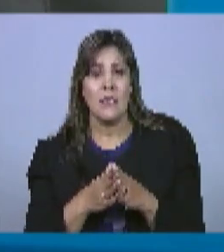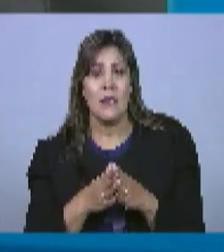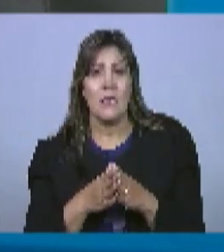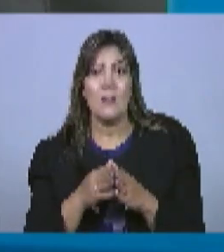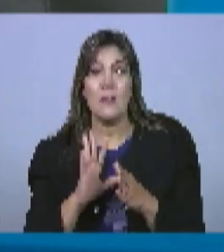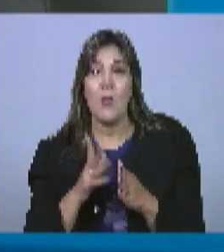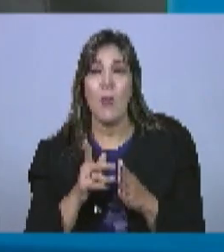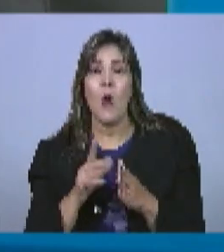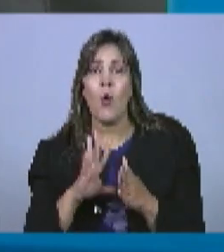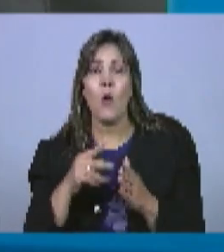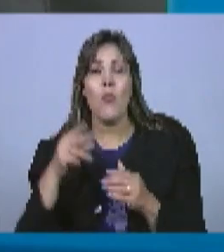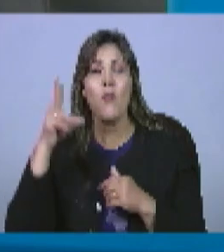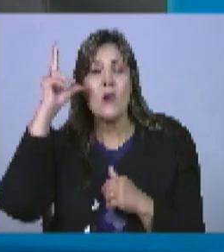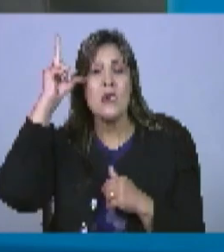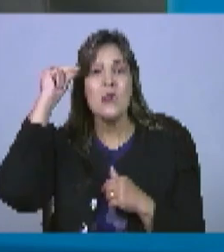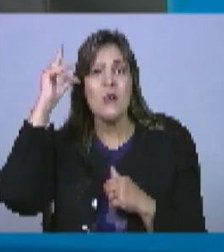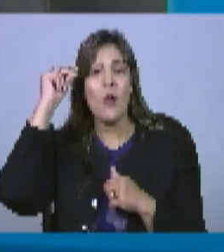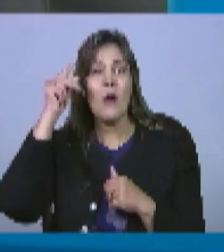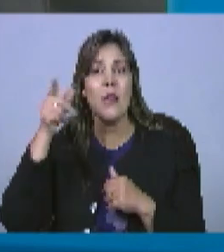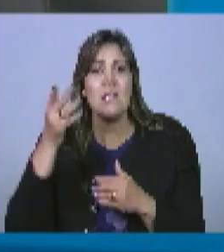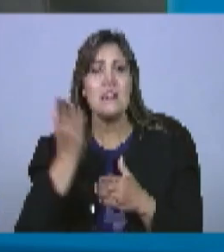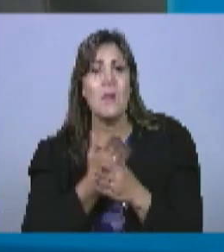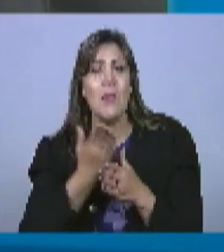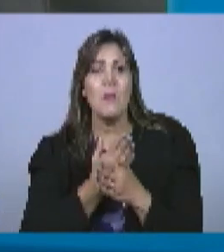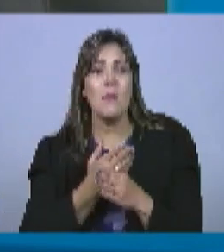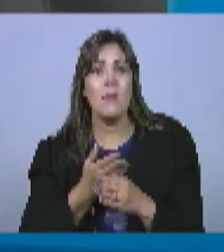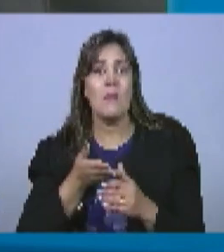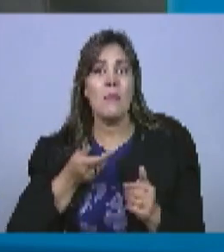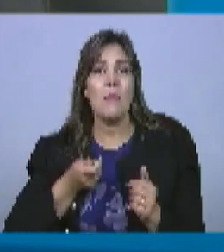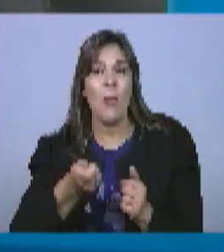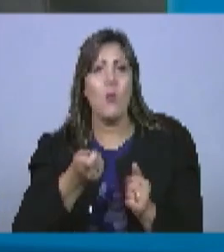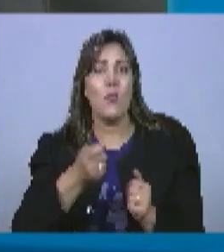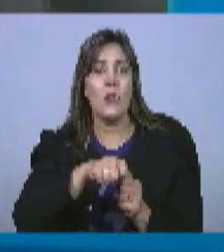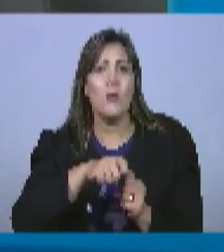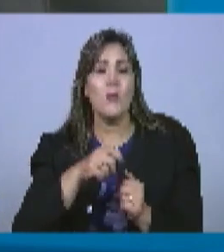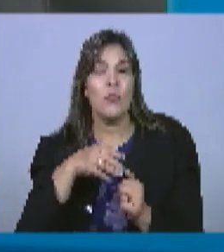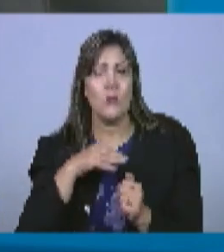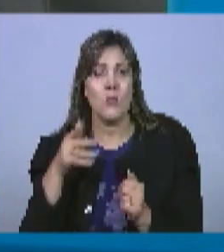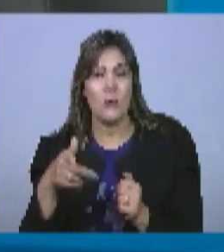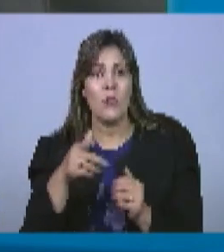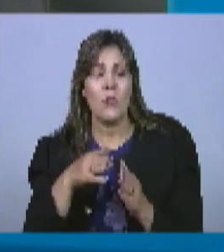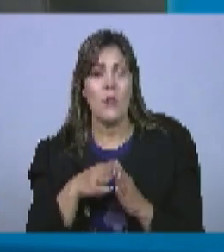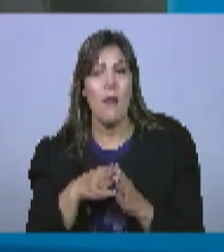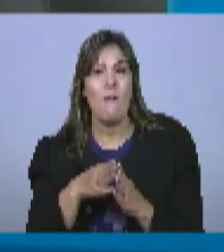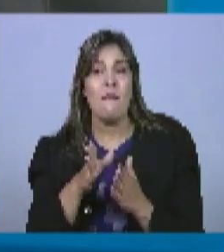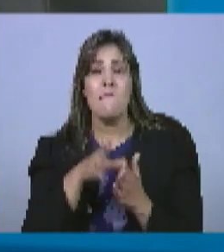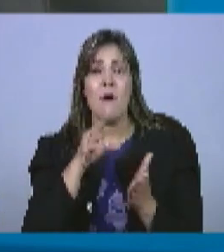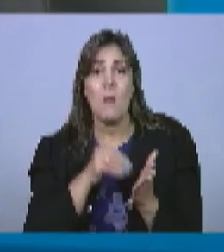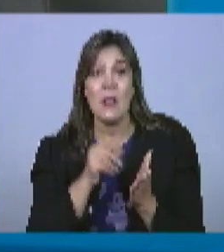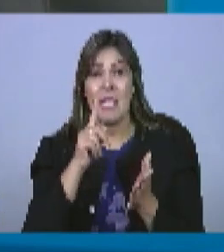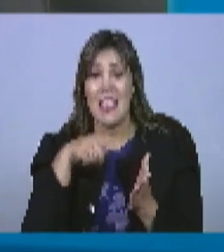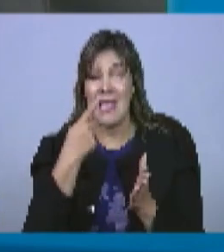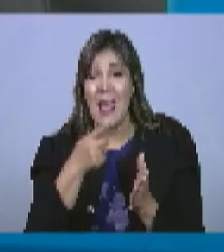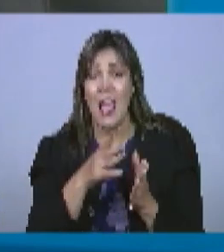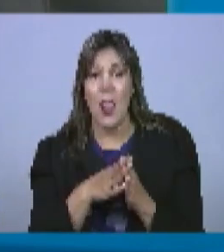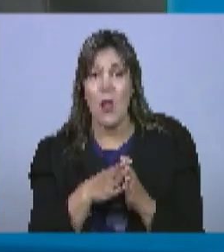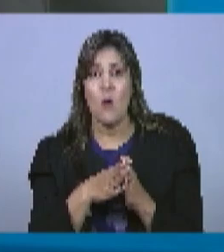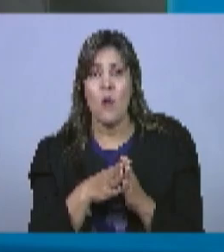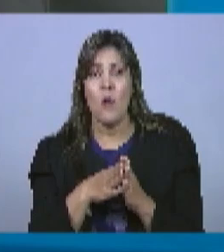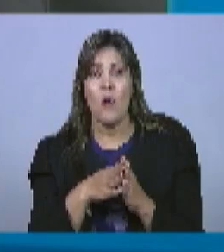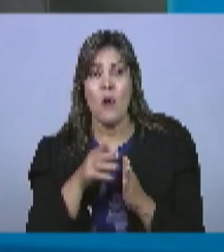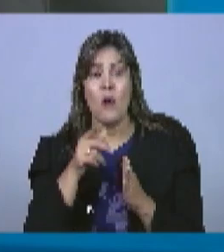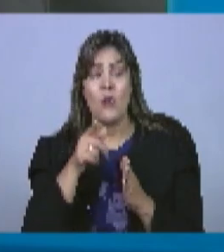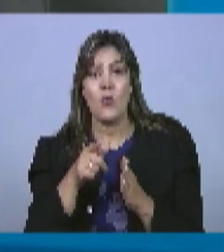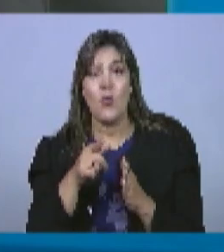الاتهام اتجهت الى اسرائيل وان كان في البدايه قالوا ان الحادث